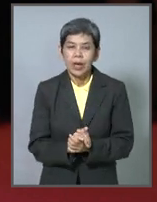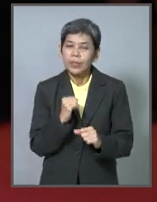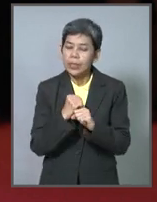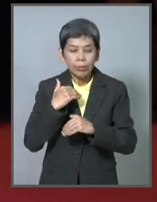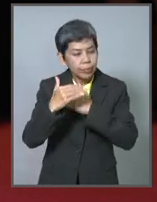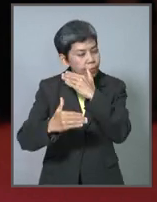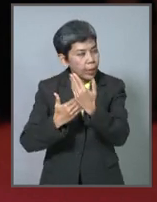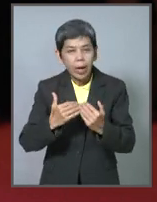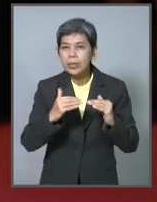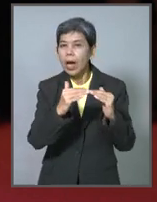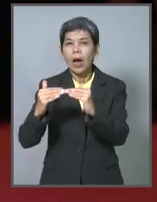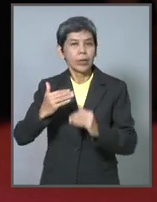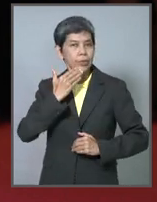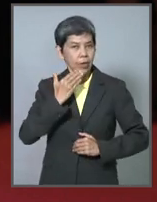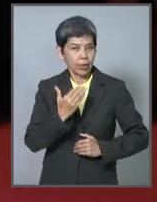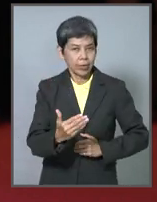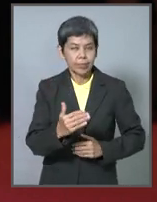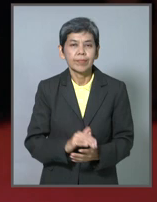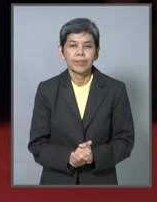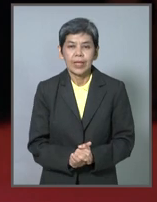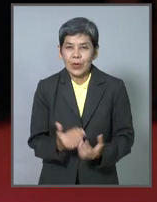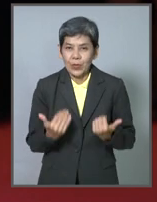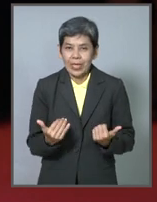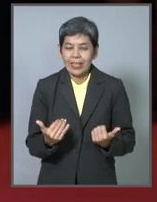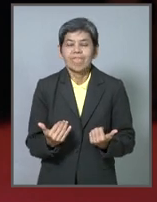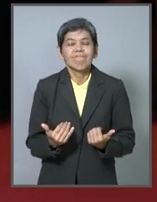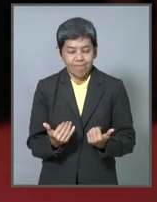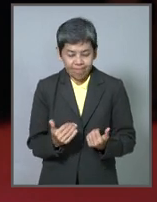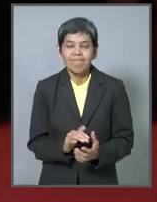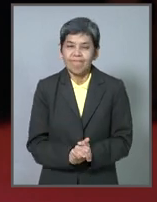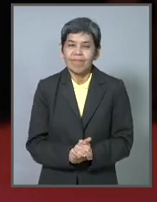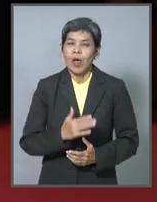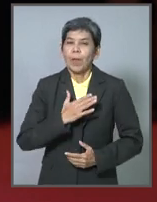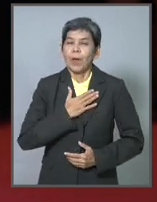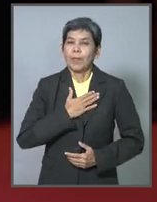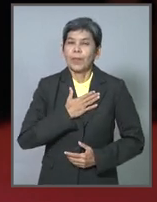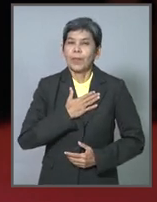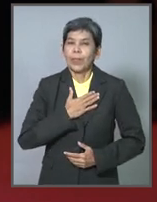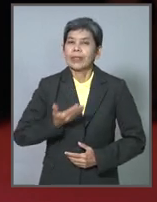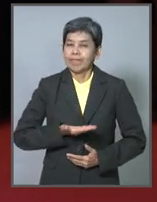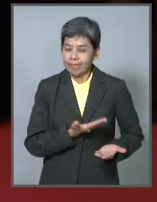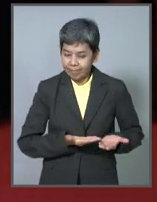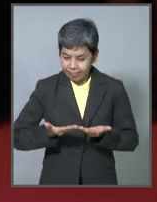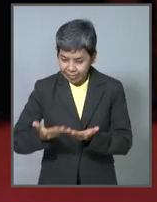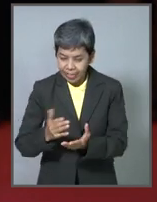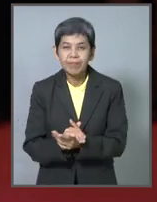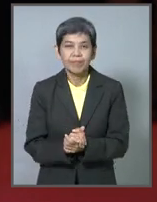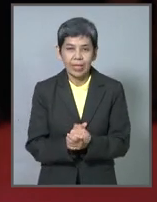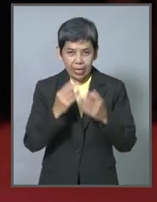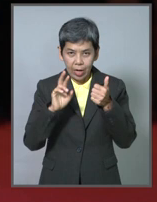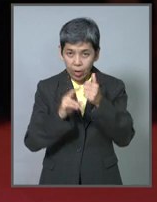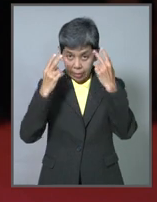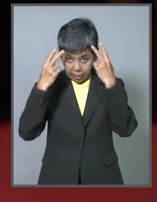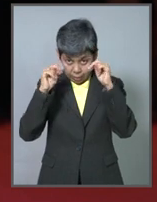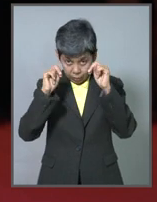ให้เติบโตไปด้วยกันอย่างยั่งยืนวันนี้ได้เวลาถึงแล้วผมขอกราบเรียนเชิญรองนายกรัฐมน